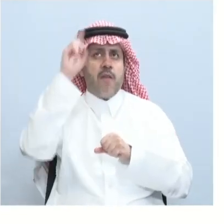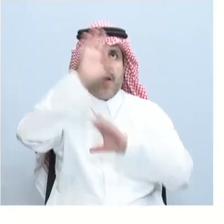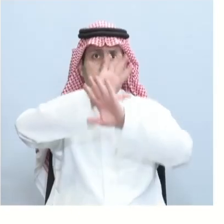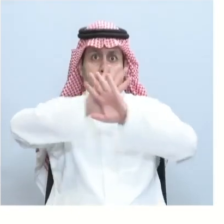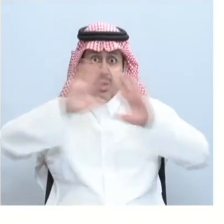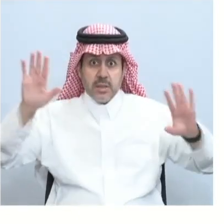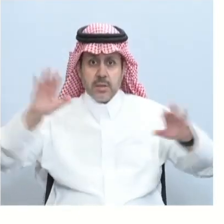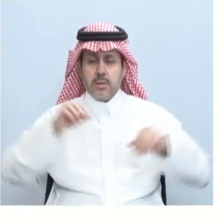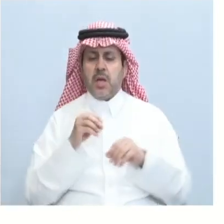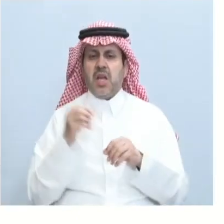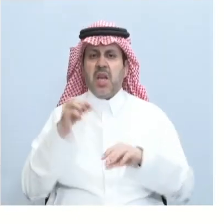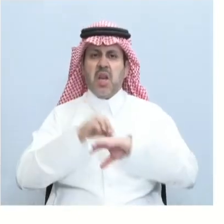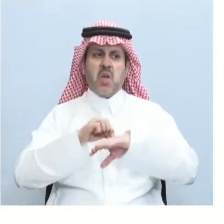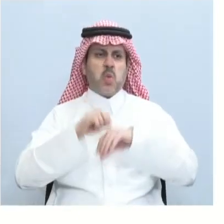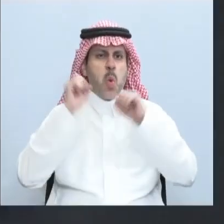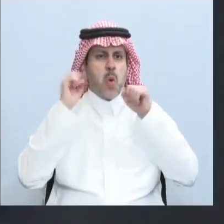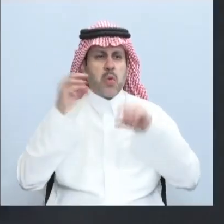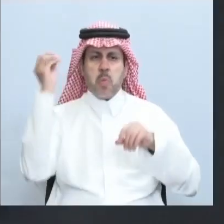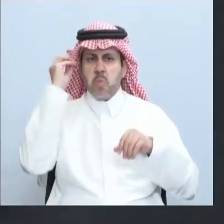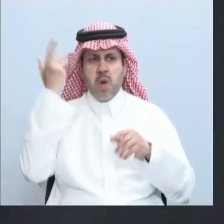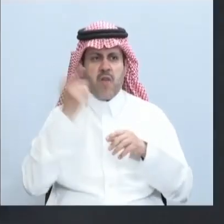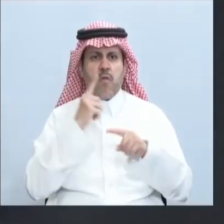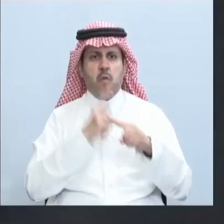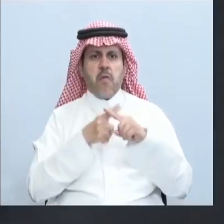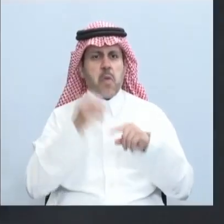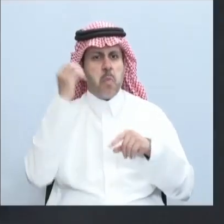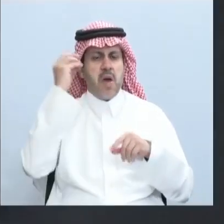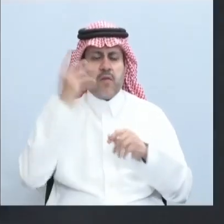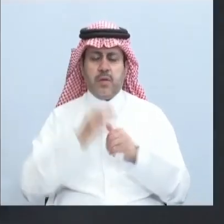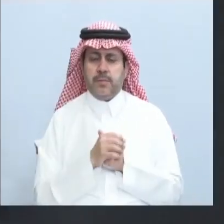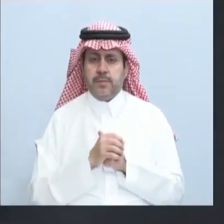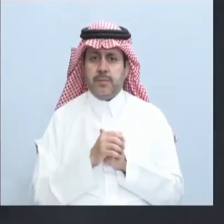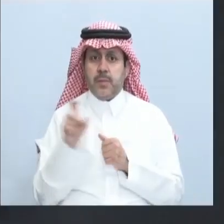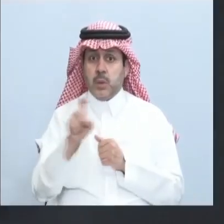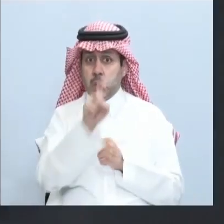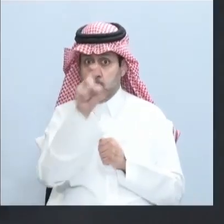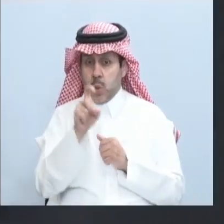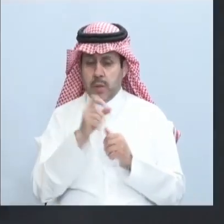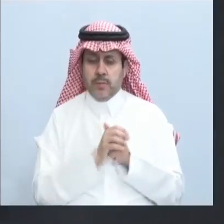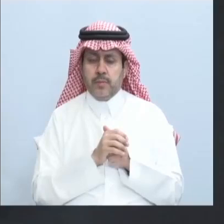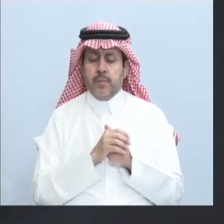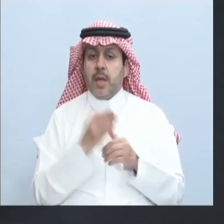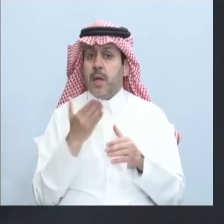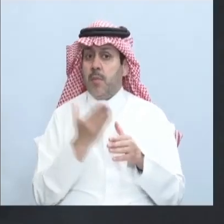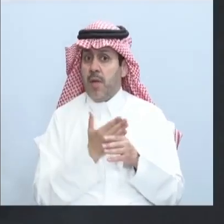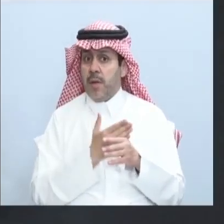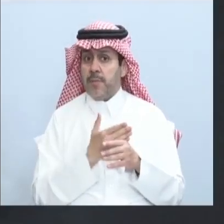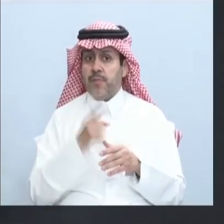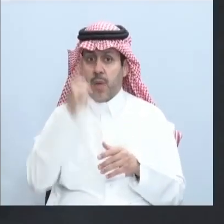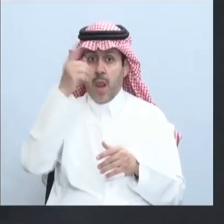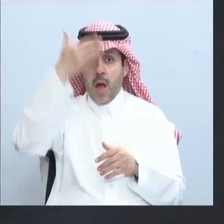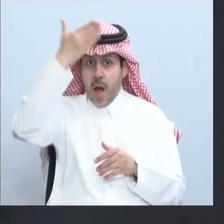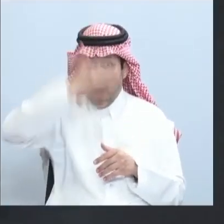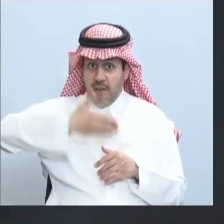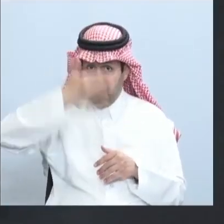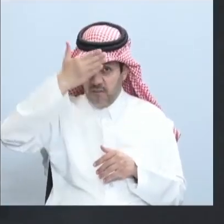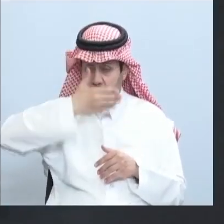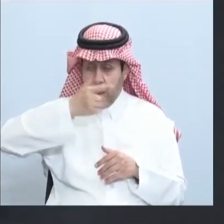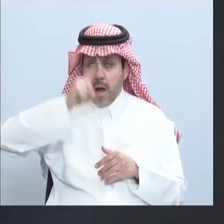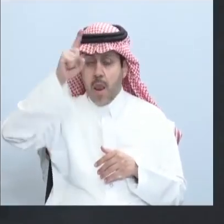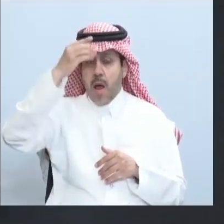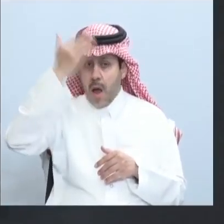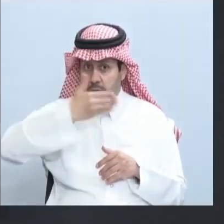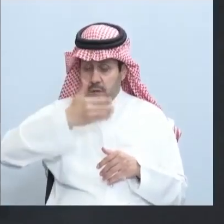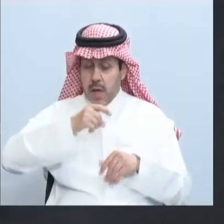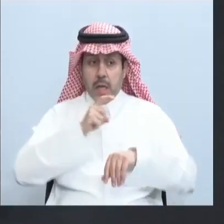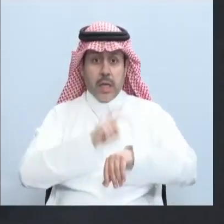السؤال اريد منك ان تفكر في الاجابه على هذا السؤال لماذا اخفى الله وقت قيام الساعه